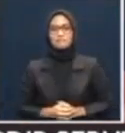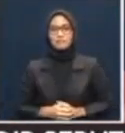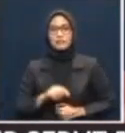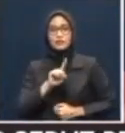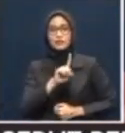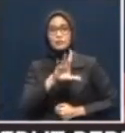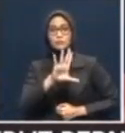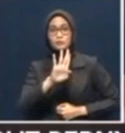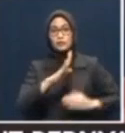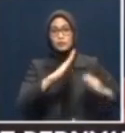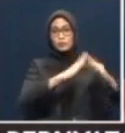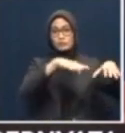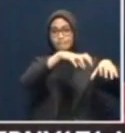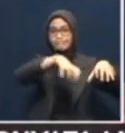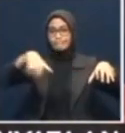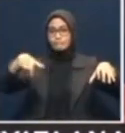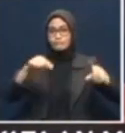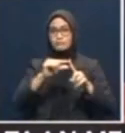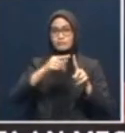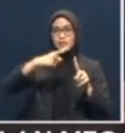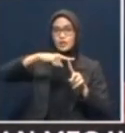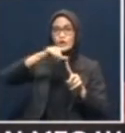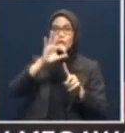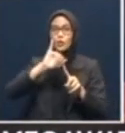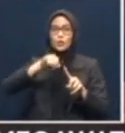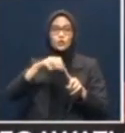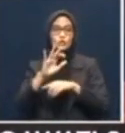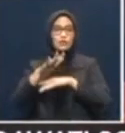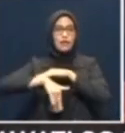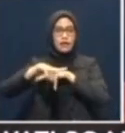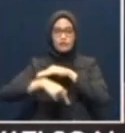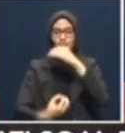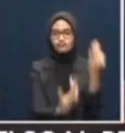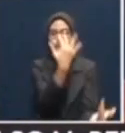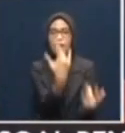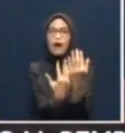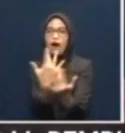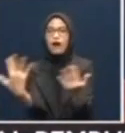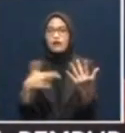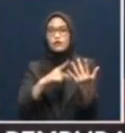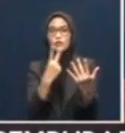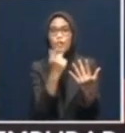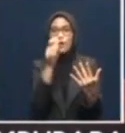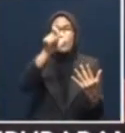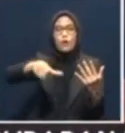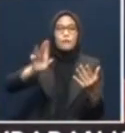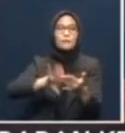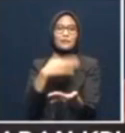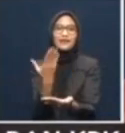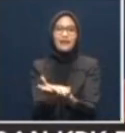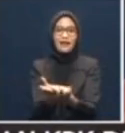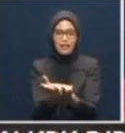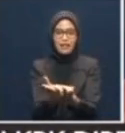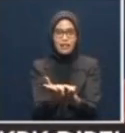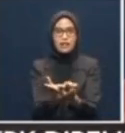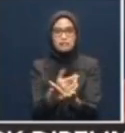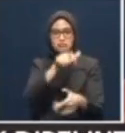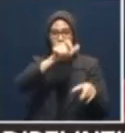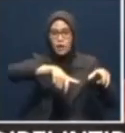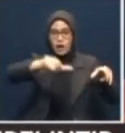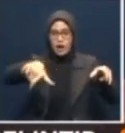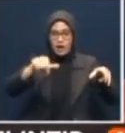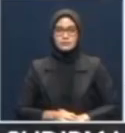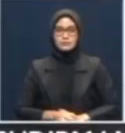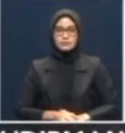154 rumah di Petojo Selatan, Jakarta Pusat ludes terbakar. Dua warga tewas terkepung api. Ratusan warga yang rumahnya terbakar terpaksa